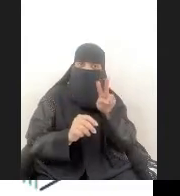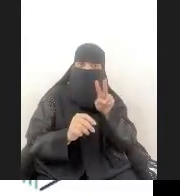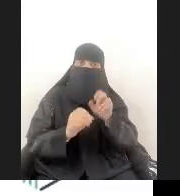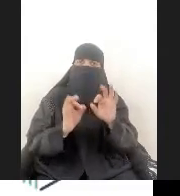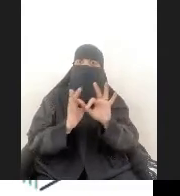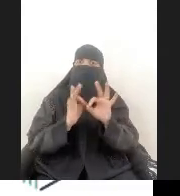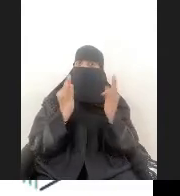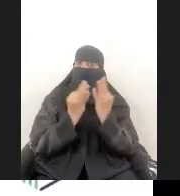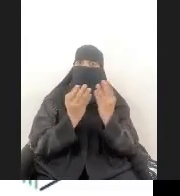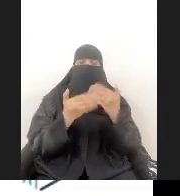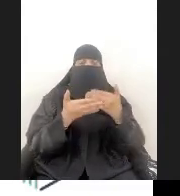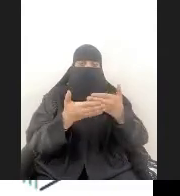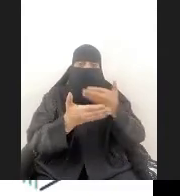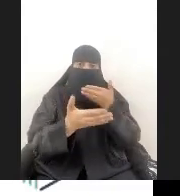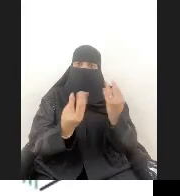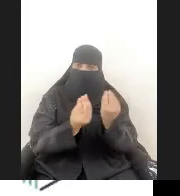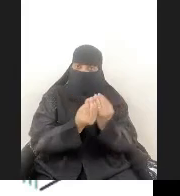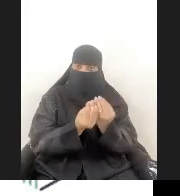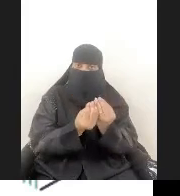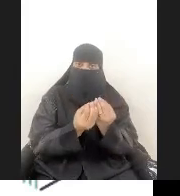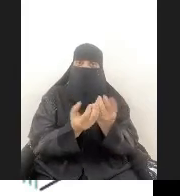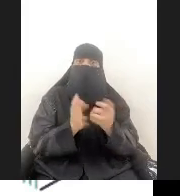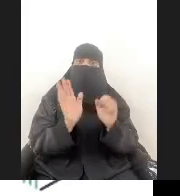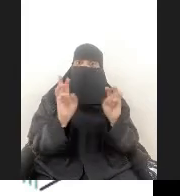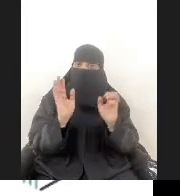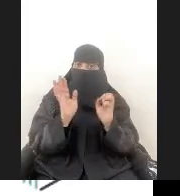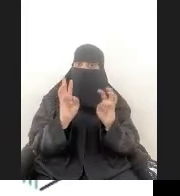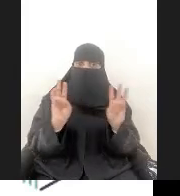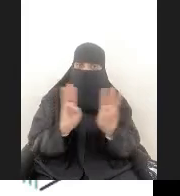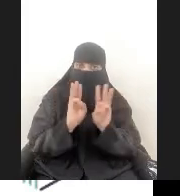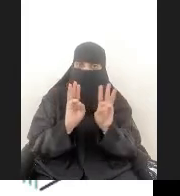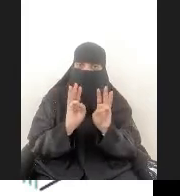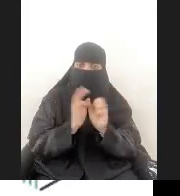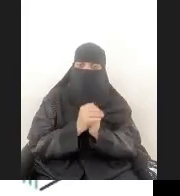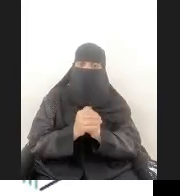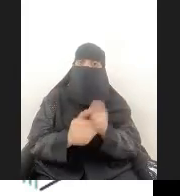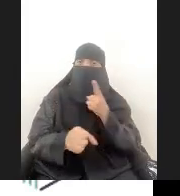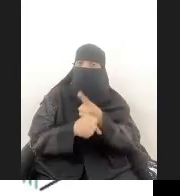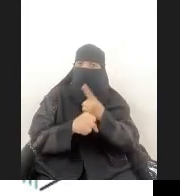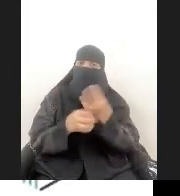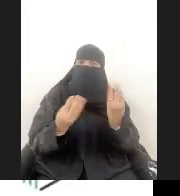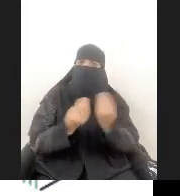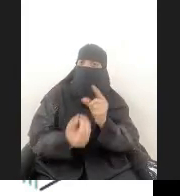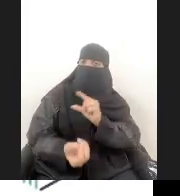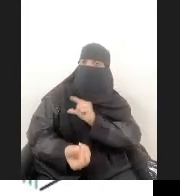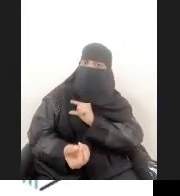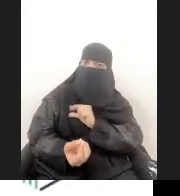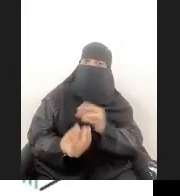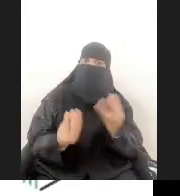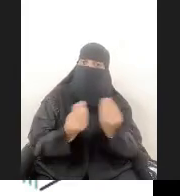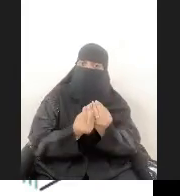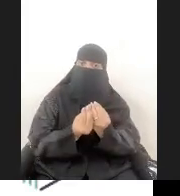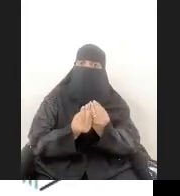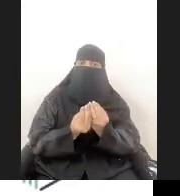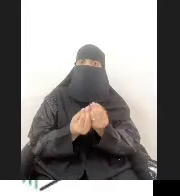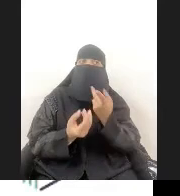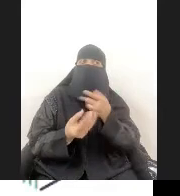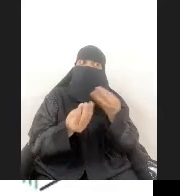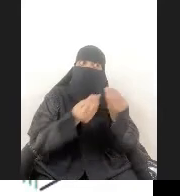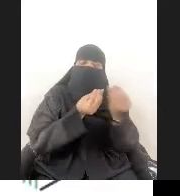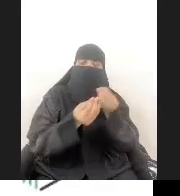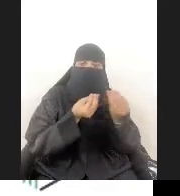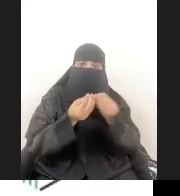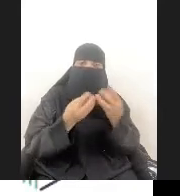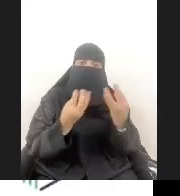الطلاب أنفسهم أو معي كأستاذ أو كدكتور للمادة وهكذا. ربما يكون في الفصل إجابة على